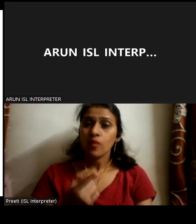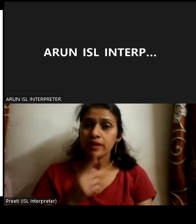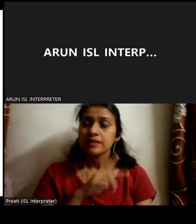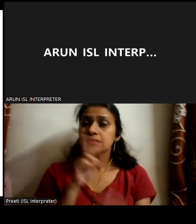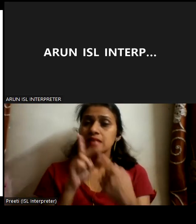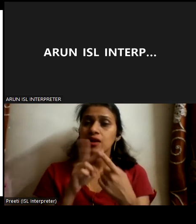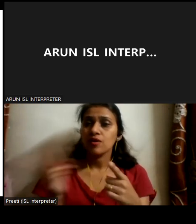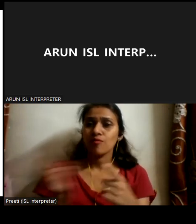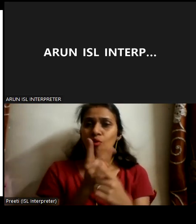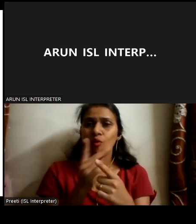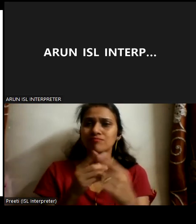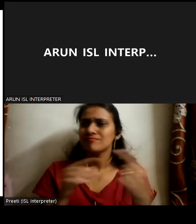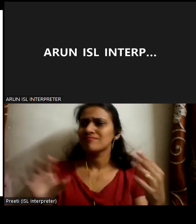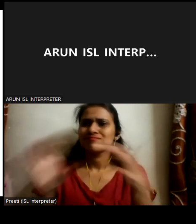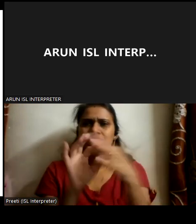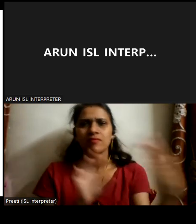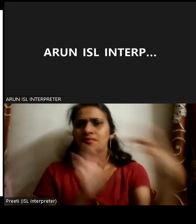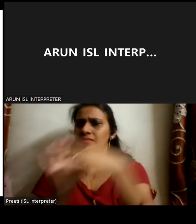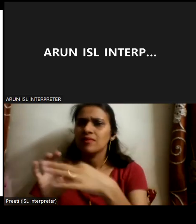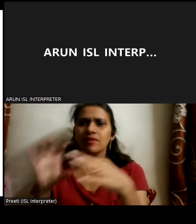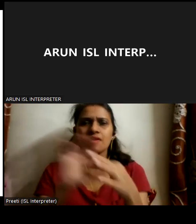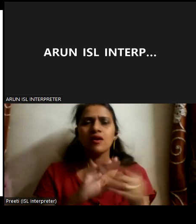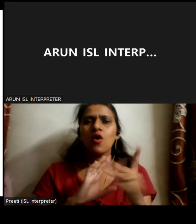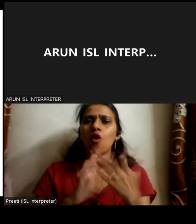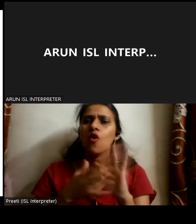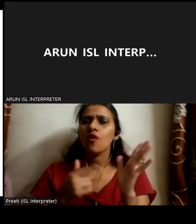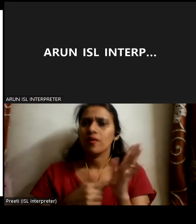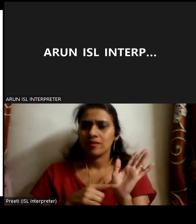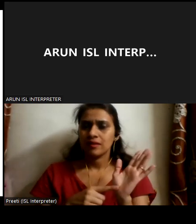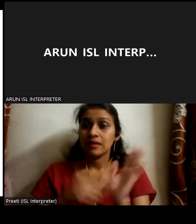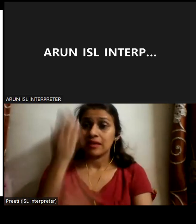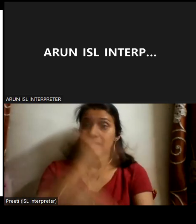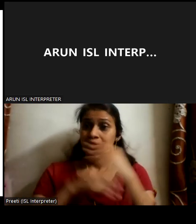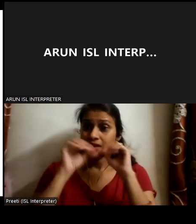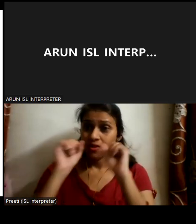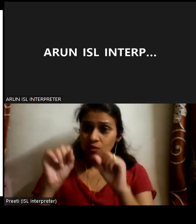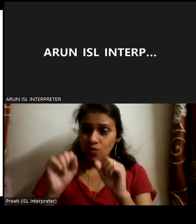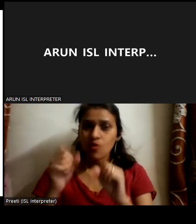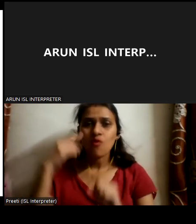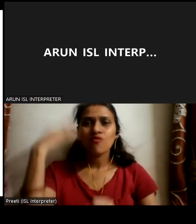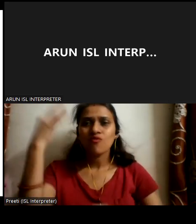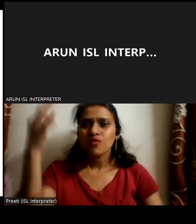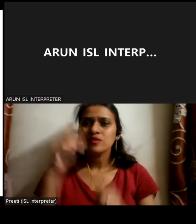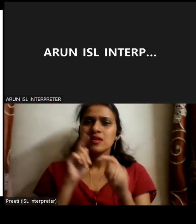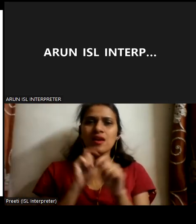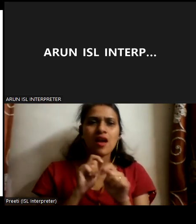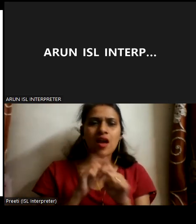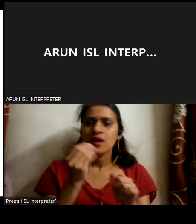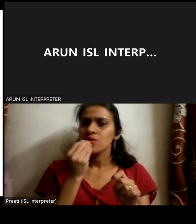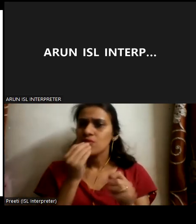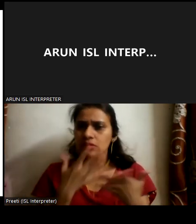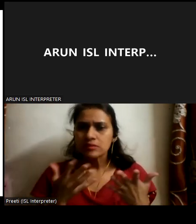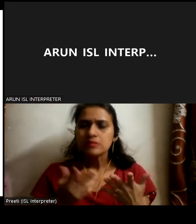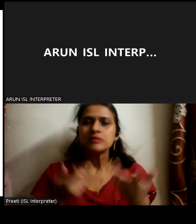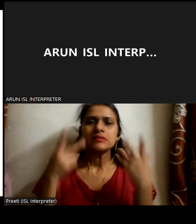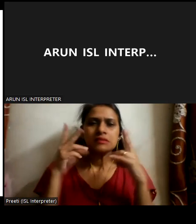है, फिर एक विकलांग इंसान को आगे अपनी आजीविका चलाने के लिए फिर से कंस्ट्रेंट्स